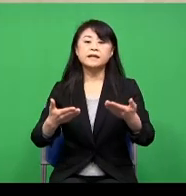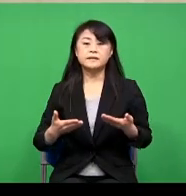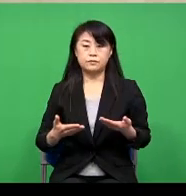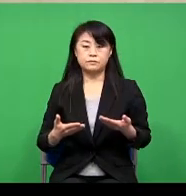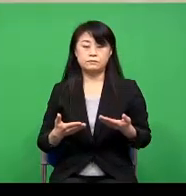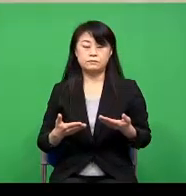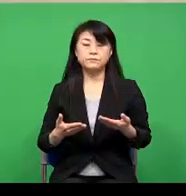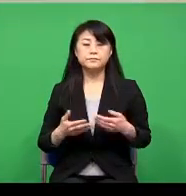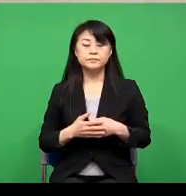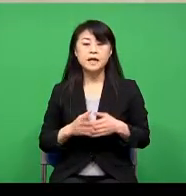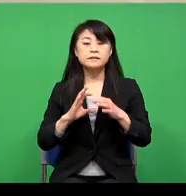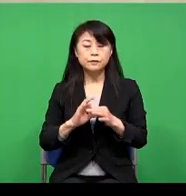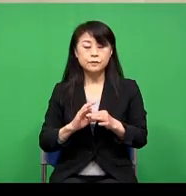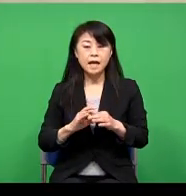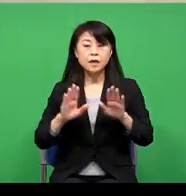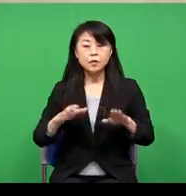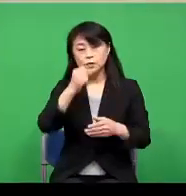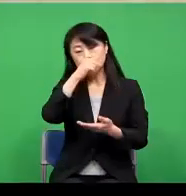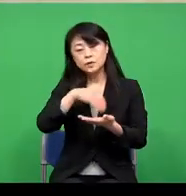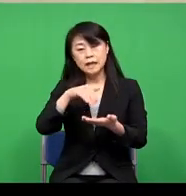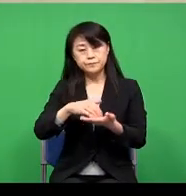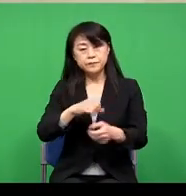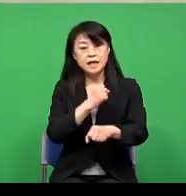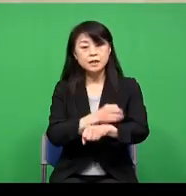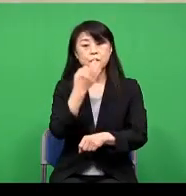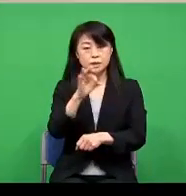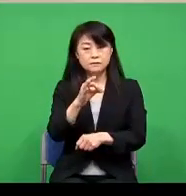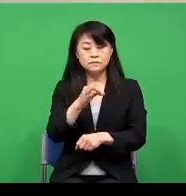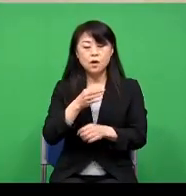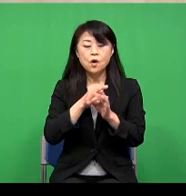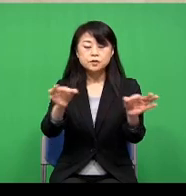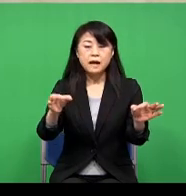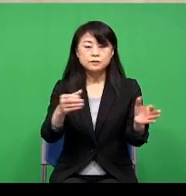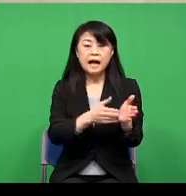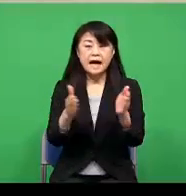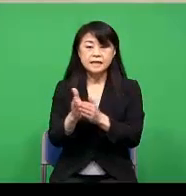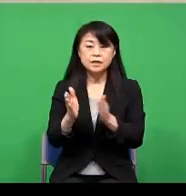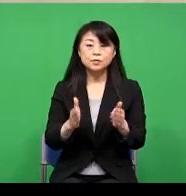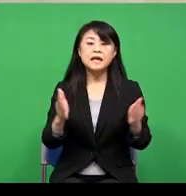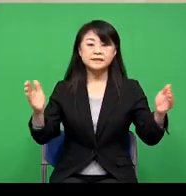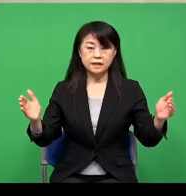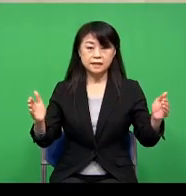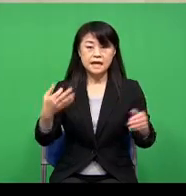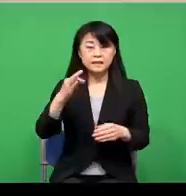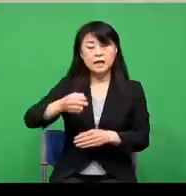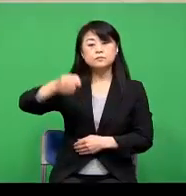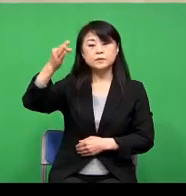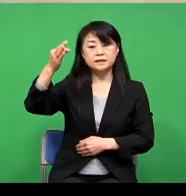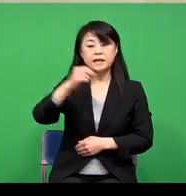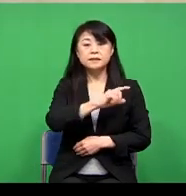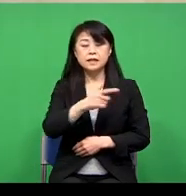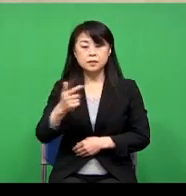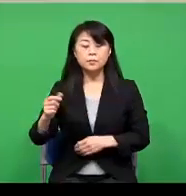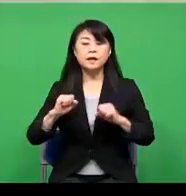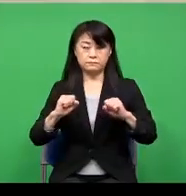例えば介護施設なんかでも濃厚接触がなるべく減るように介護用ロボットを積極的に導入する